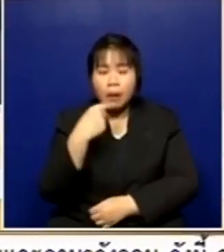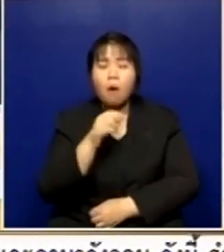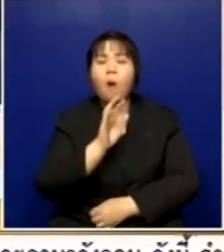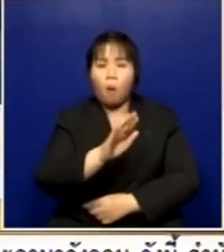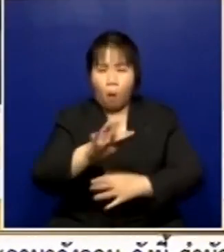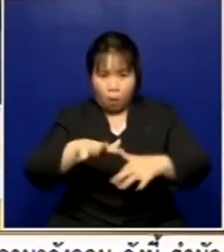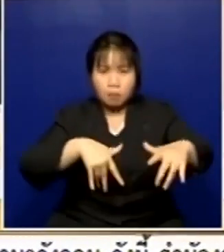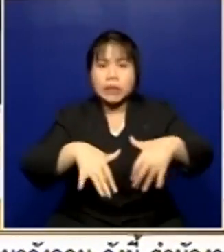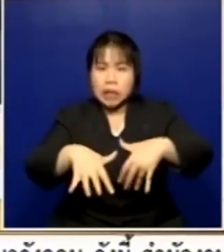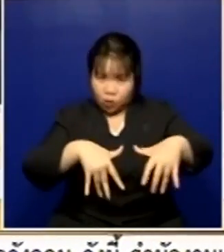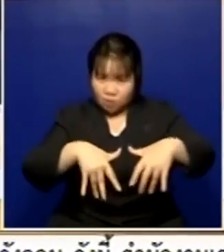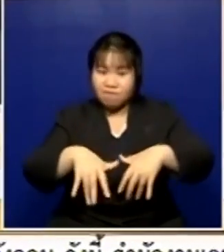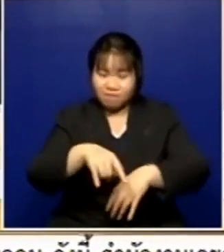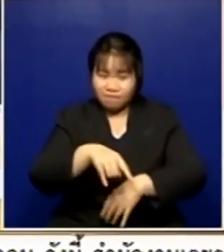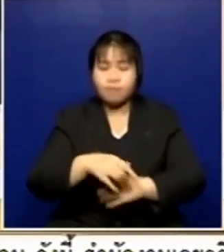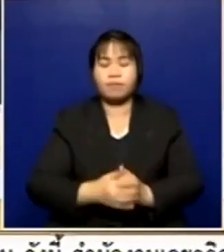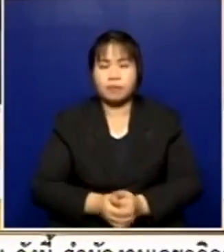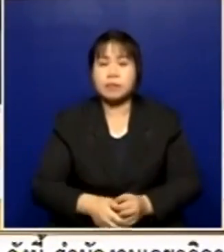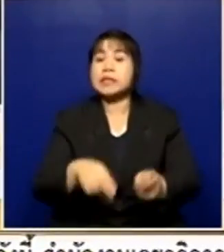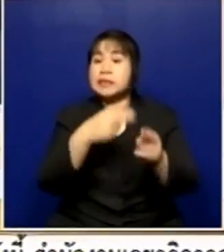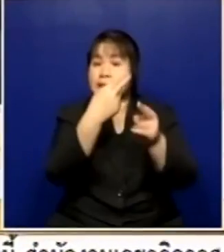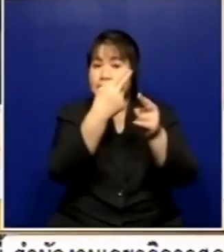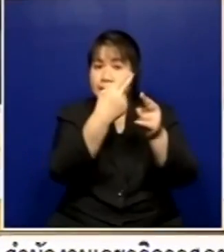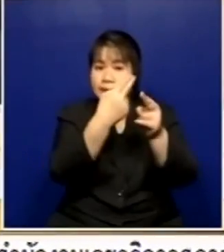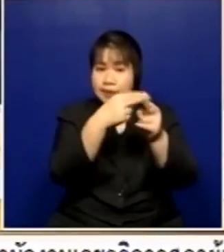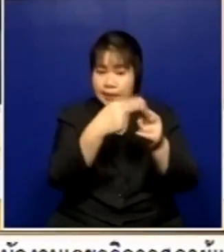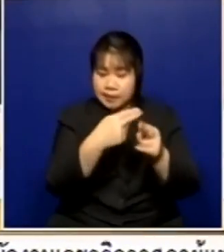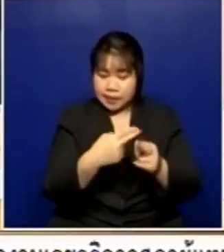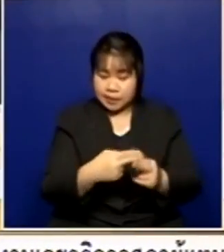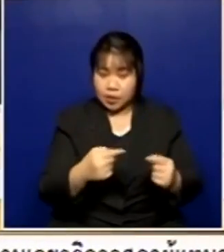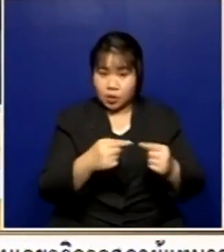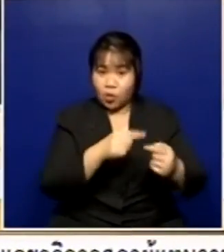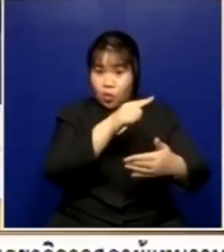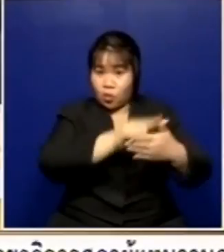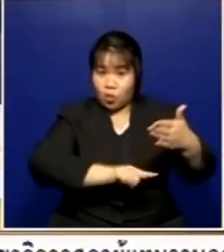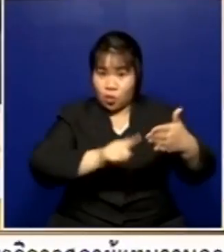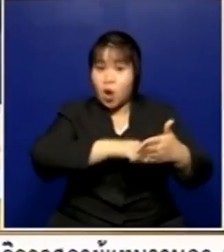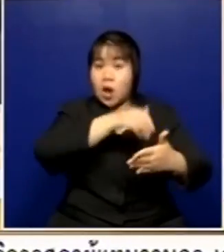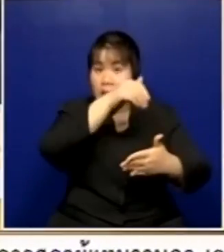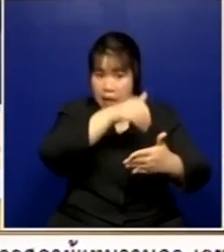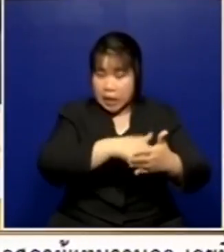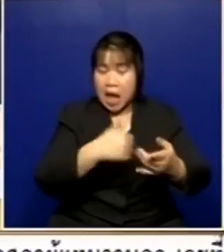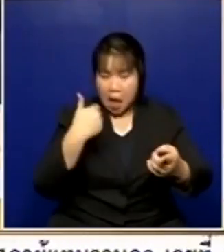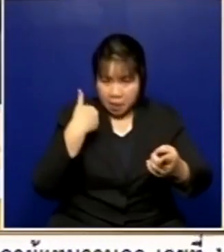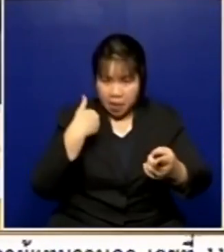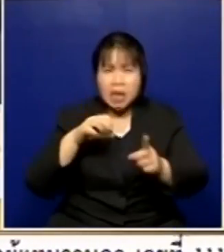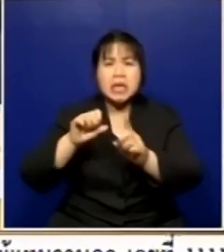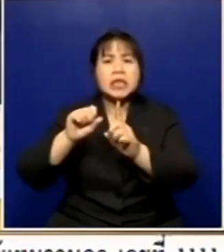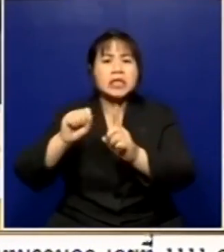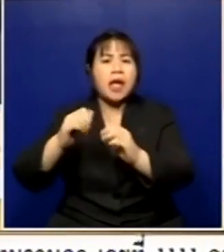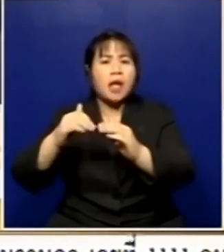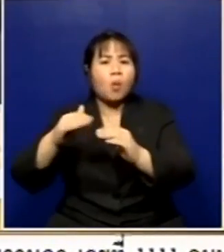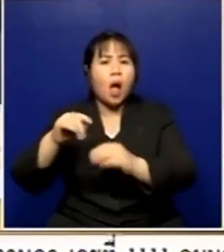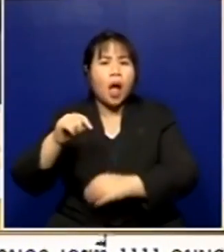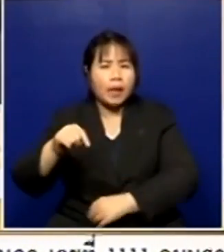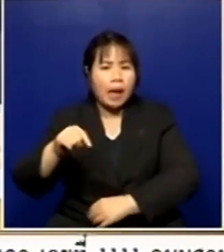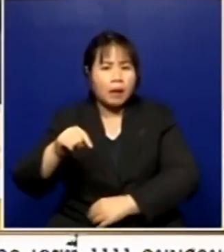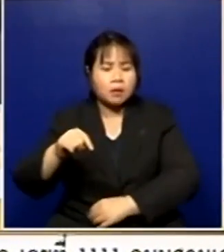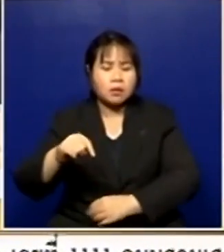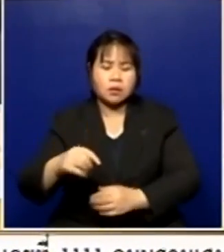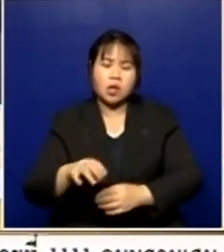ชนรายชื่อประชาชนผู้มีสิทธิ์เลือกตั้งร่วมแสนนี้ไม่ใช่เพียงแผ่นกระดาษสอง